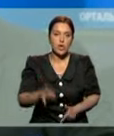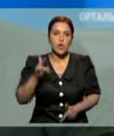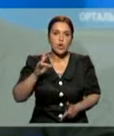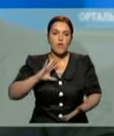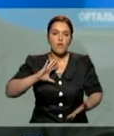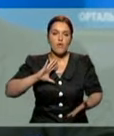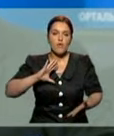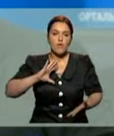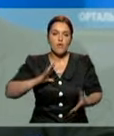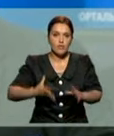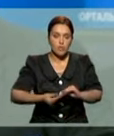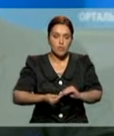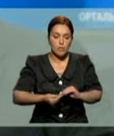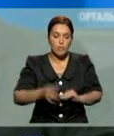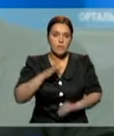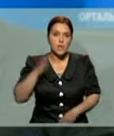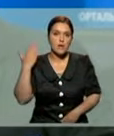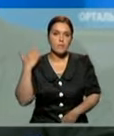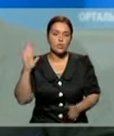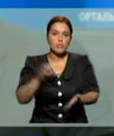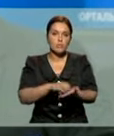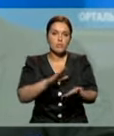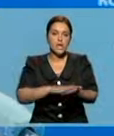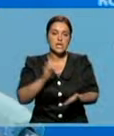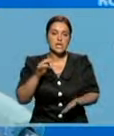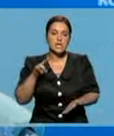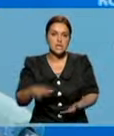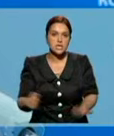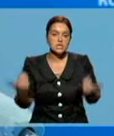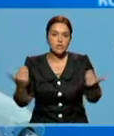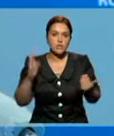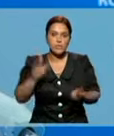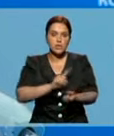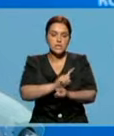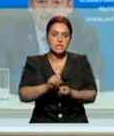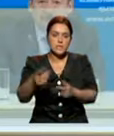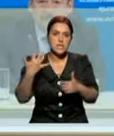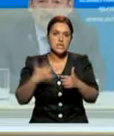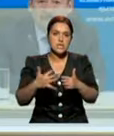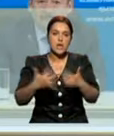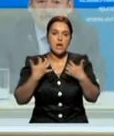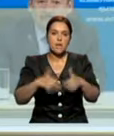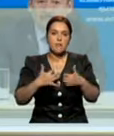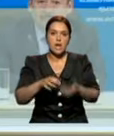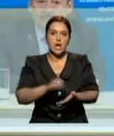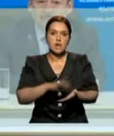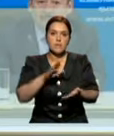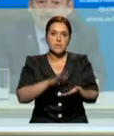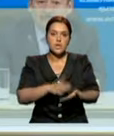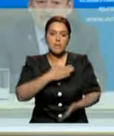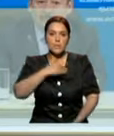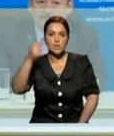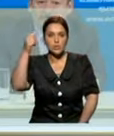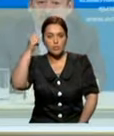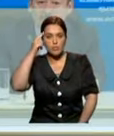итоговой всегда шла оценка ЕНТ. На сегодня это будет средняя арифметическая оценка. Тем самым мы думаем,